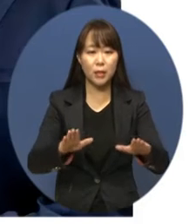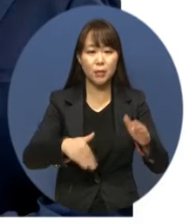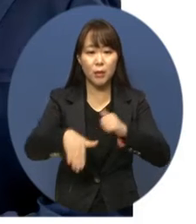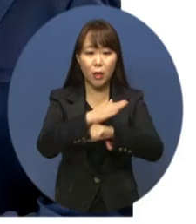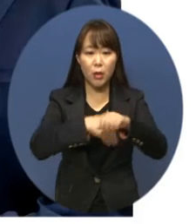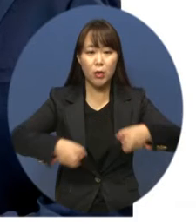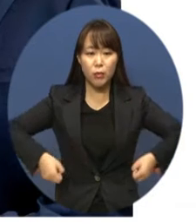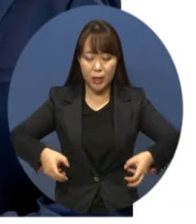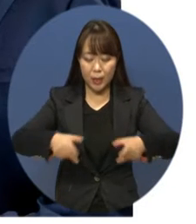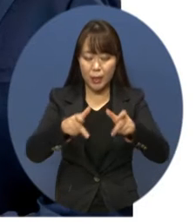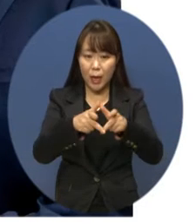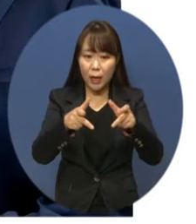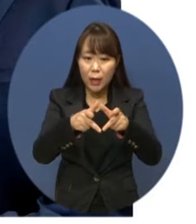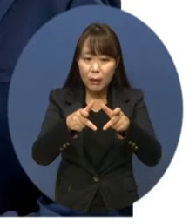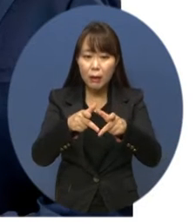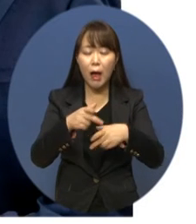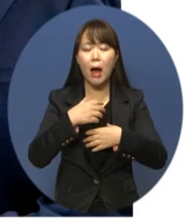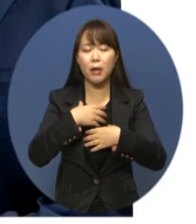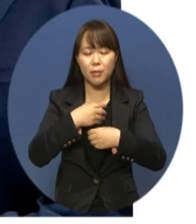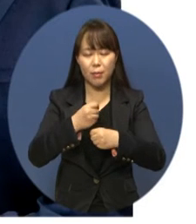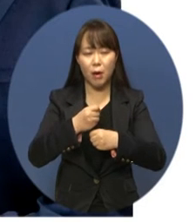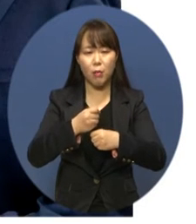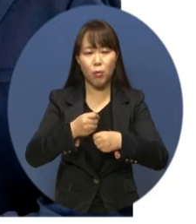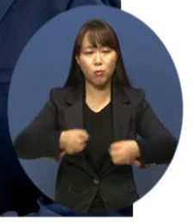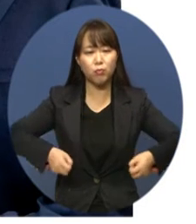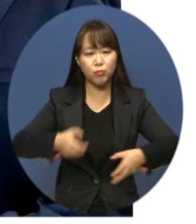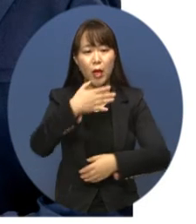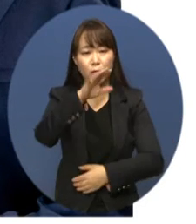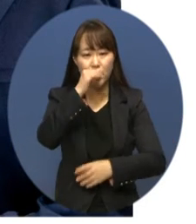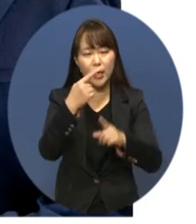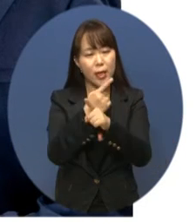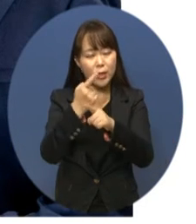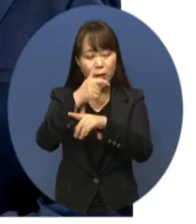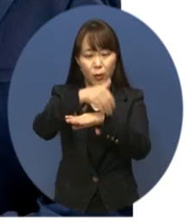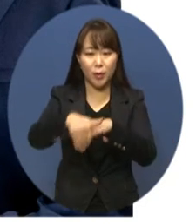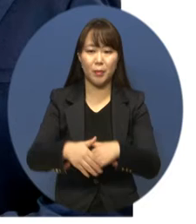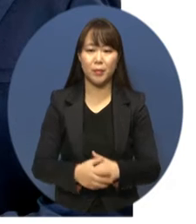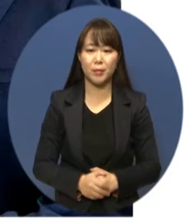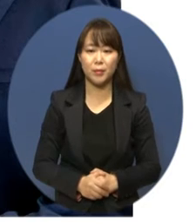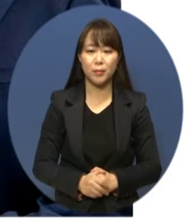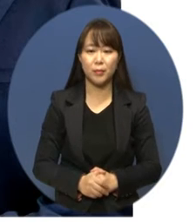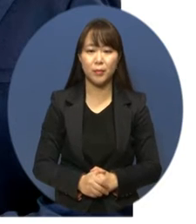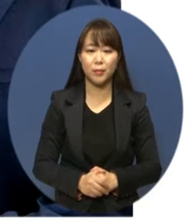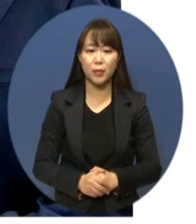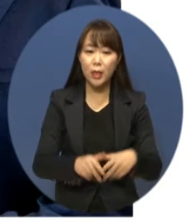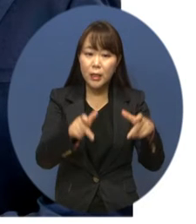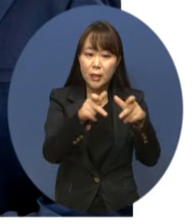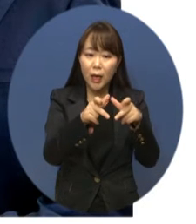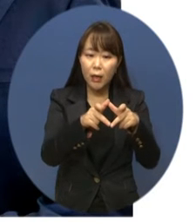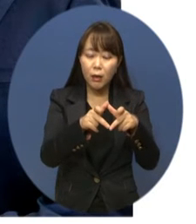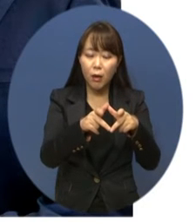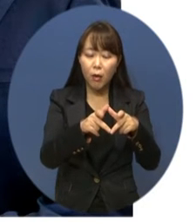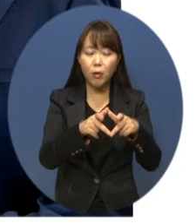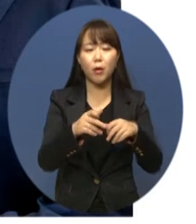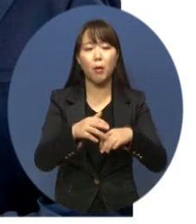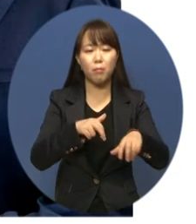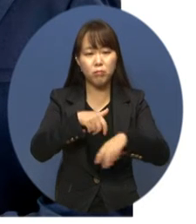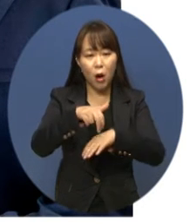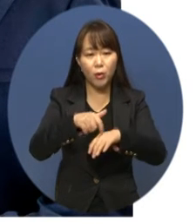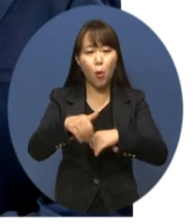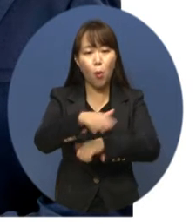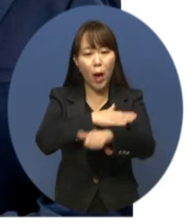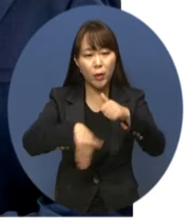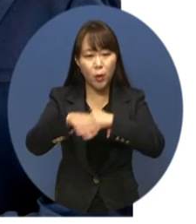휠체어 창 애인 등이 안심하고 걸을 수 있도록 개선할 계획입니다 장애인 보행 환경 모니터링 당도